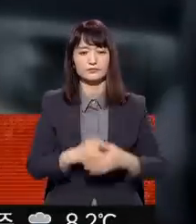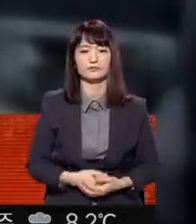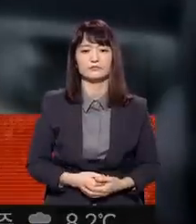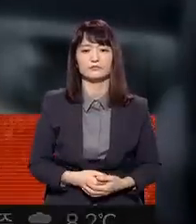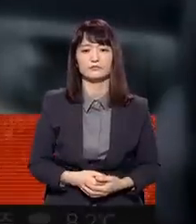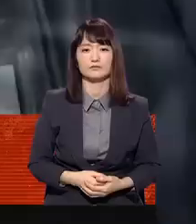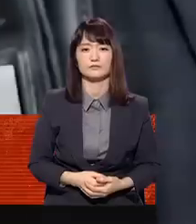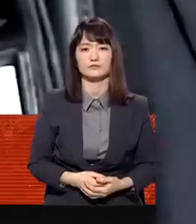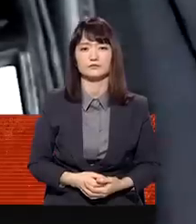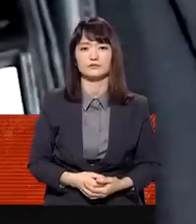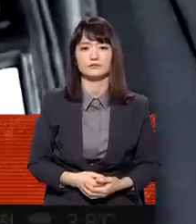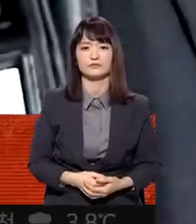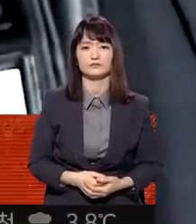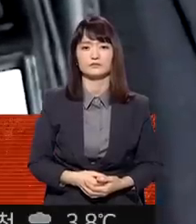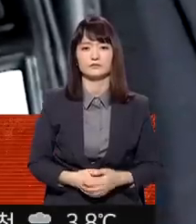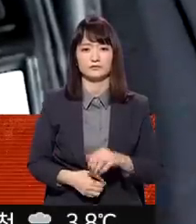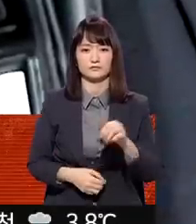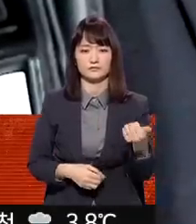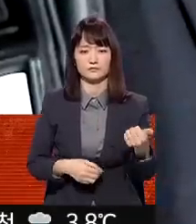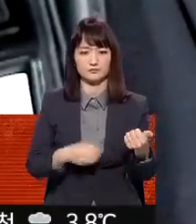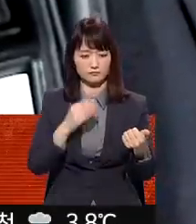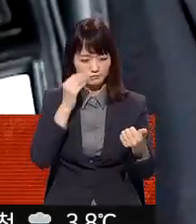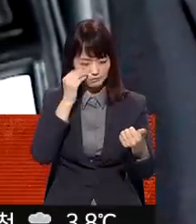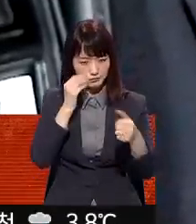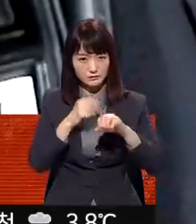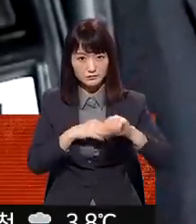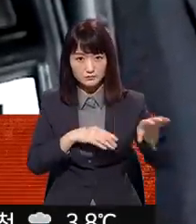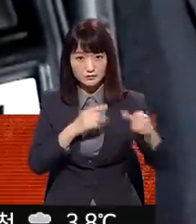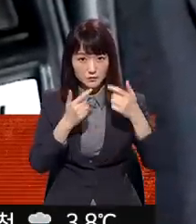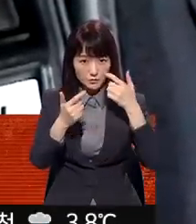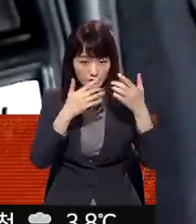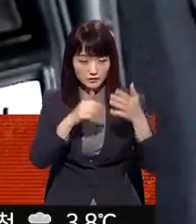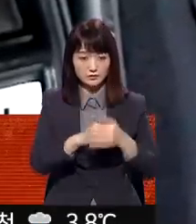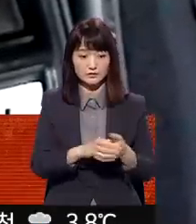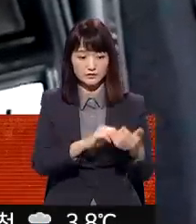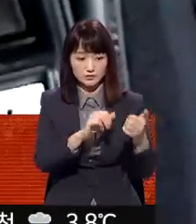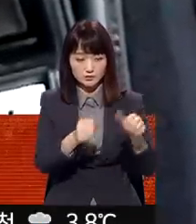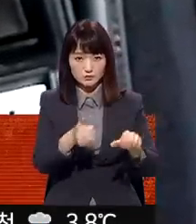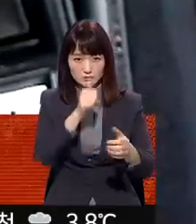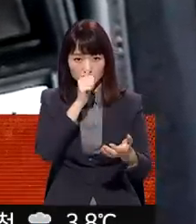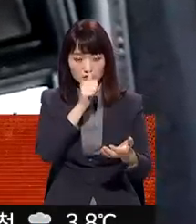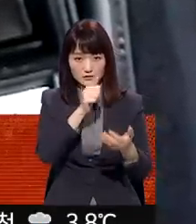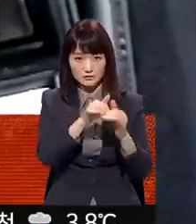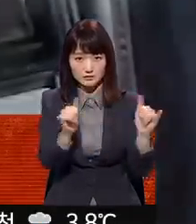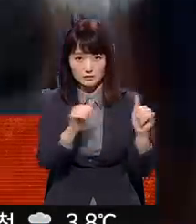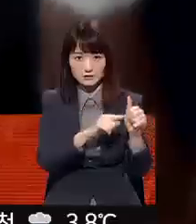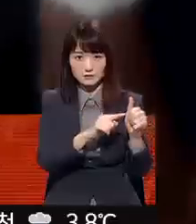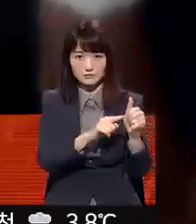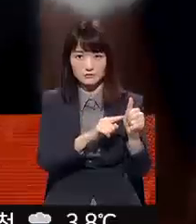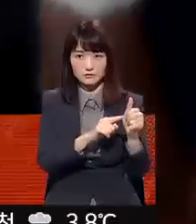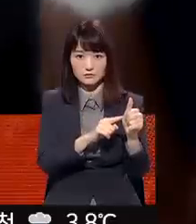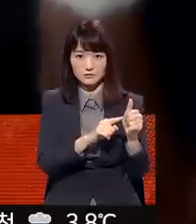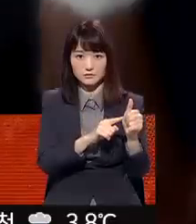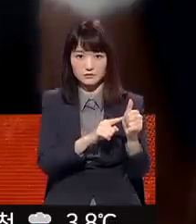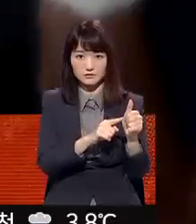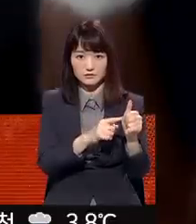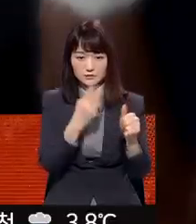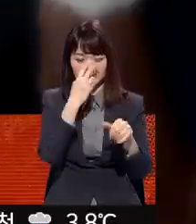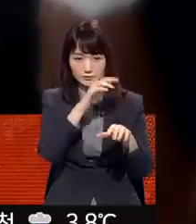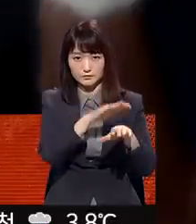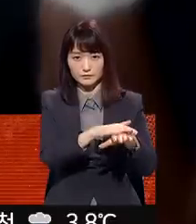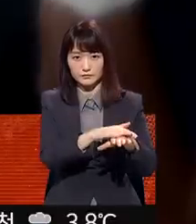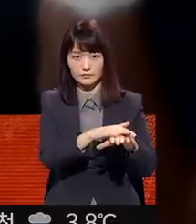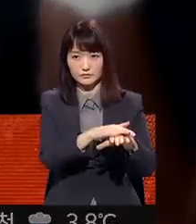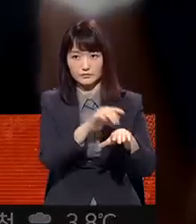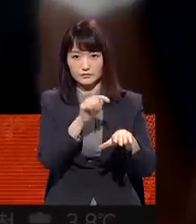좀 해주시죠. 자, 일단은 사체 유기는 뭐 확실합니다. 사망한 사체를 계속적으로 보관하고 있거나 이런